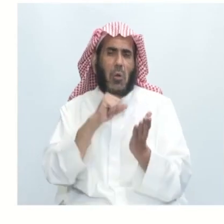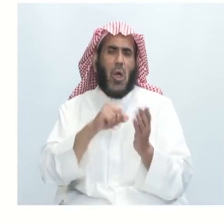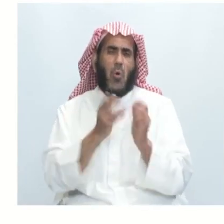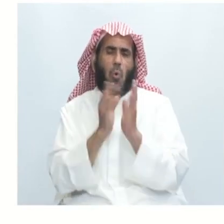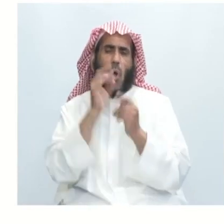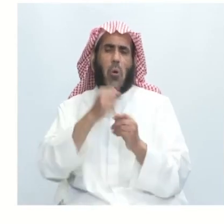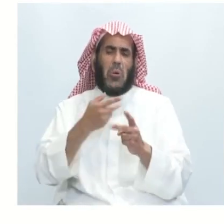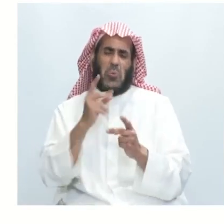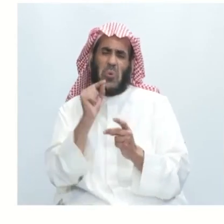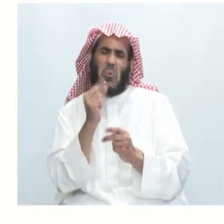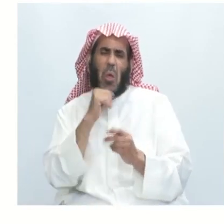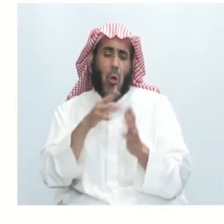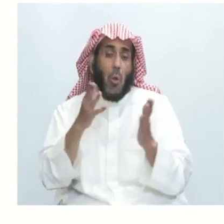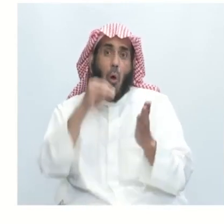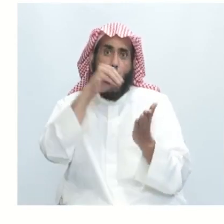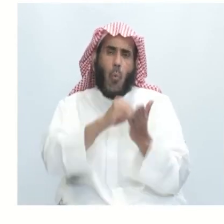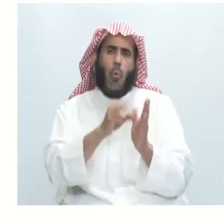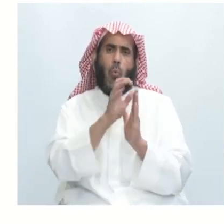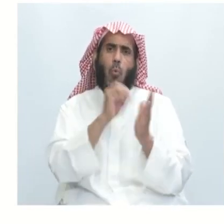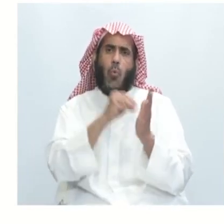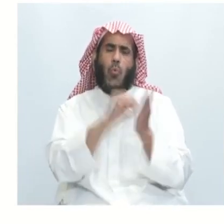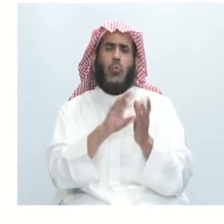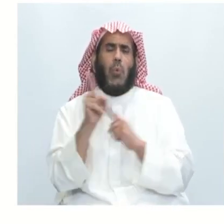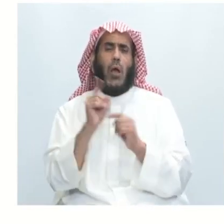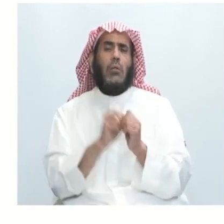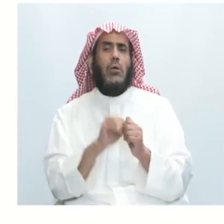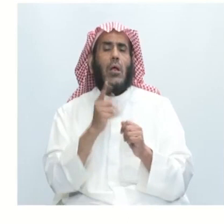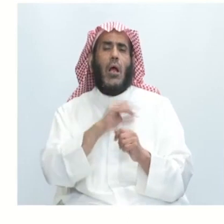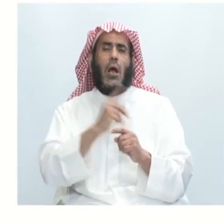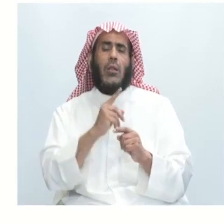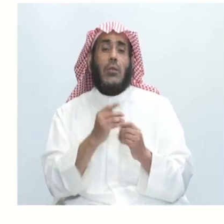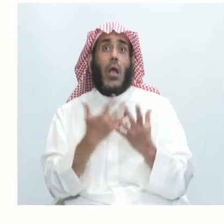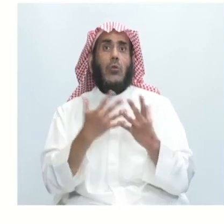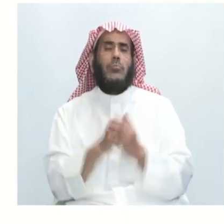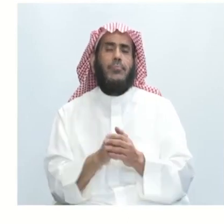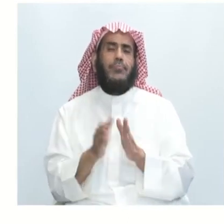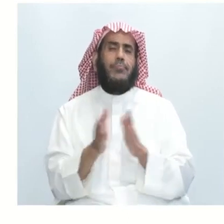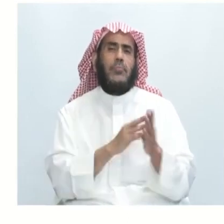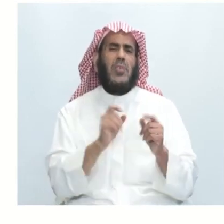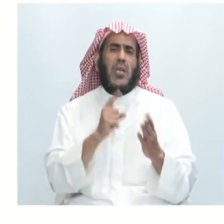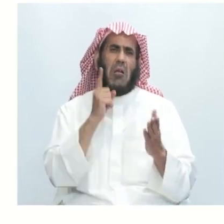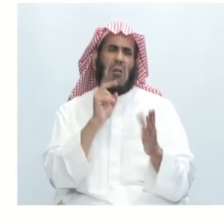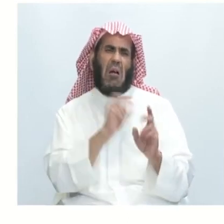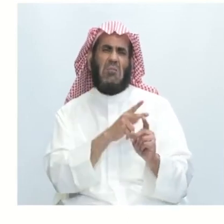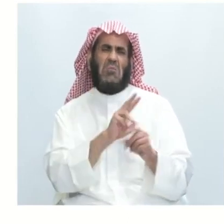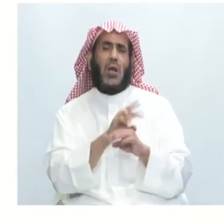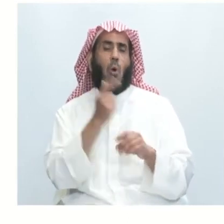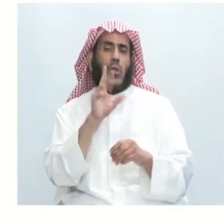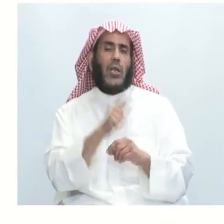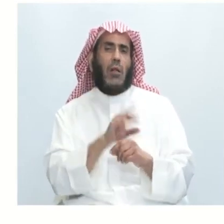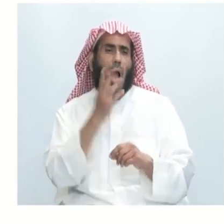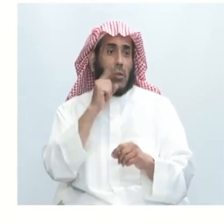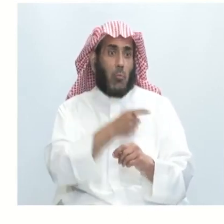يغادر صغيره ولا كبيره الا احصاها وانا ايضا خرج الى ارض التعجب كذلك الانكار قوله تعالى